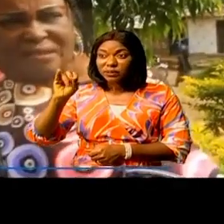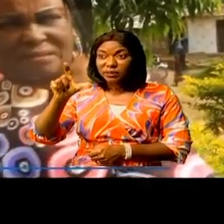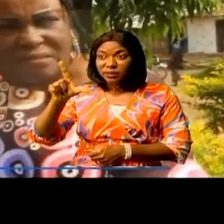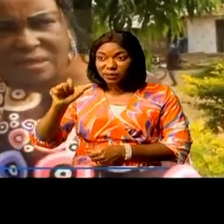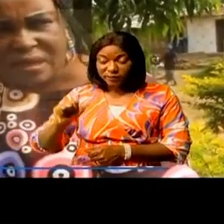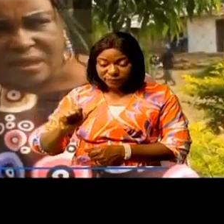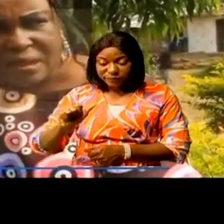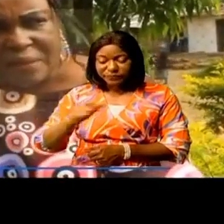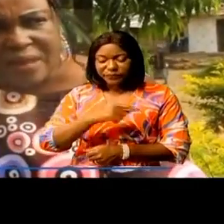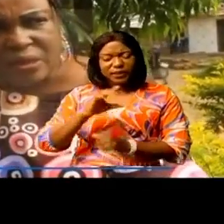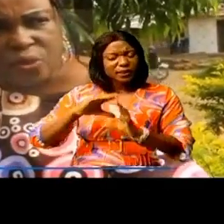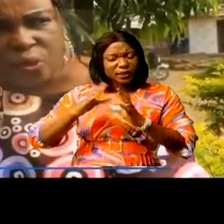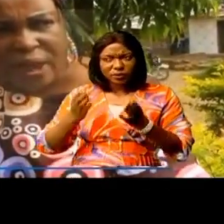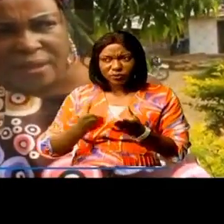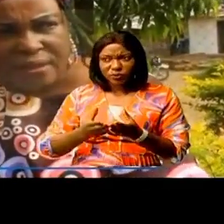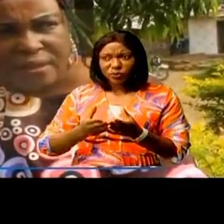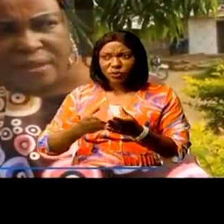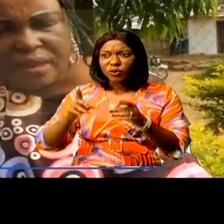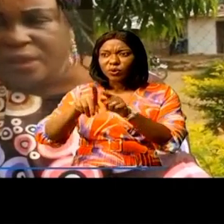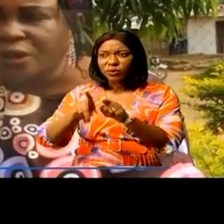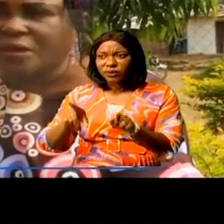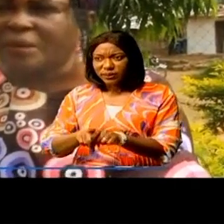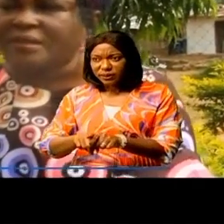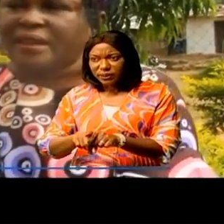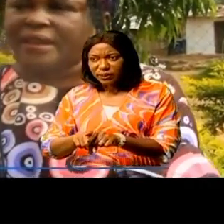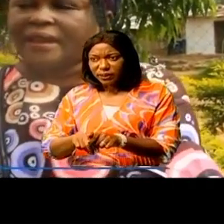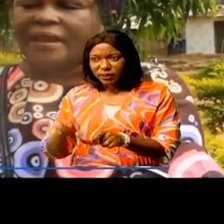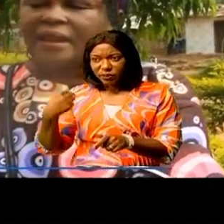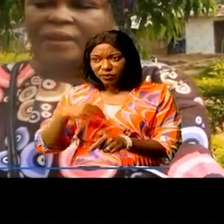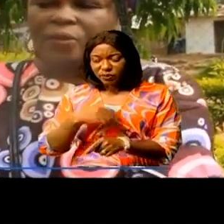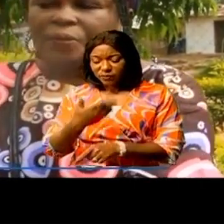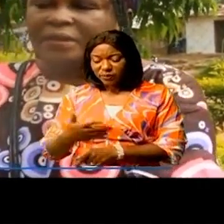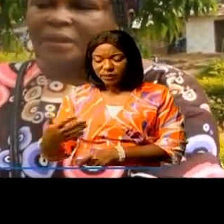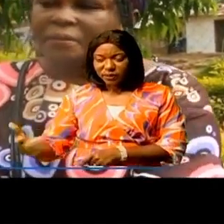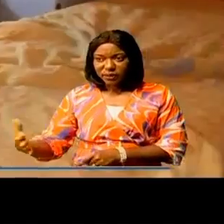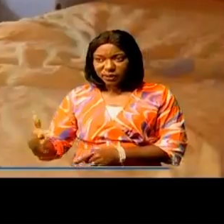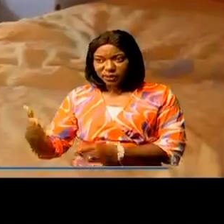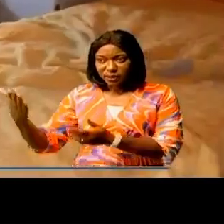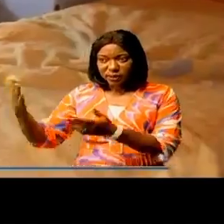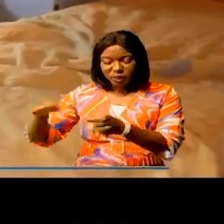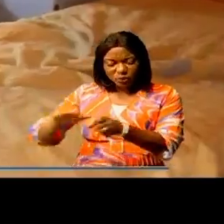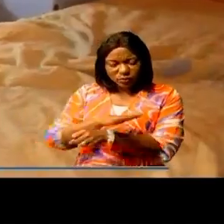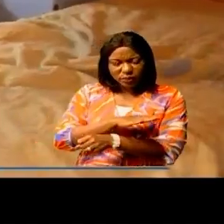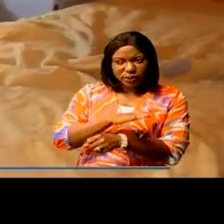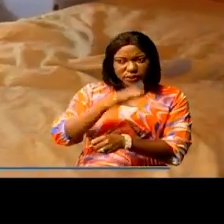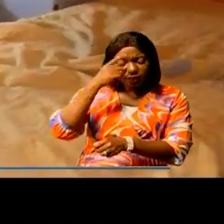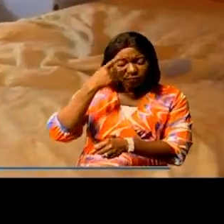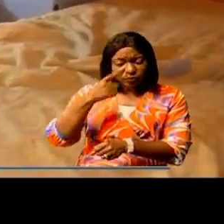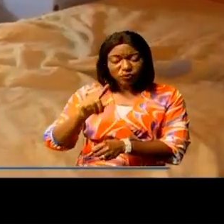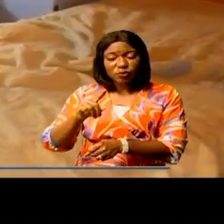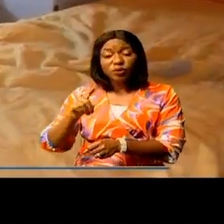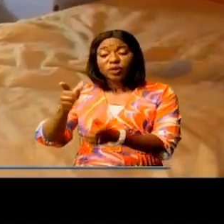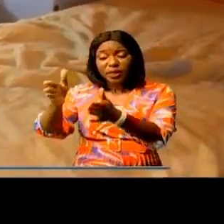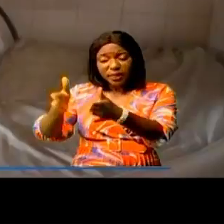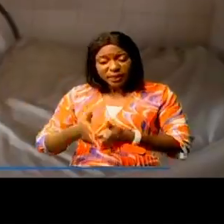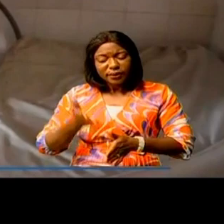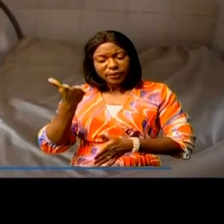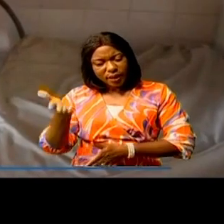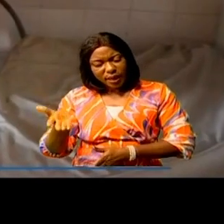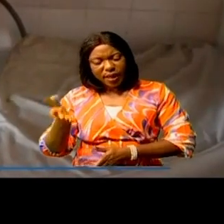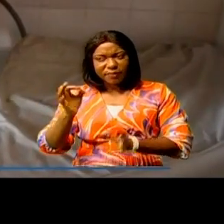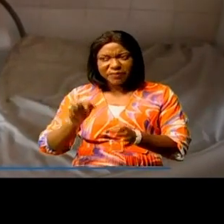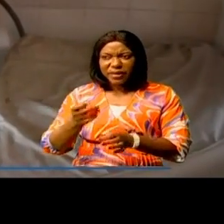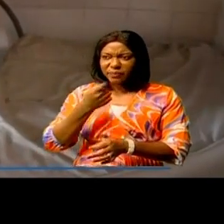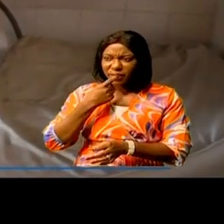mais c'est le manque du courant et d'autres matériels à compléter. Mais tout est fait déjà. Mais il faut qu'il y